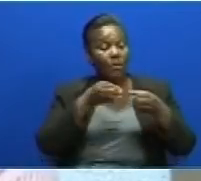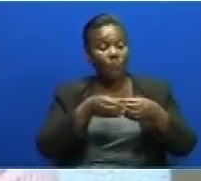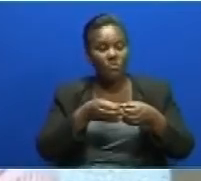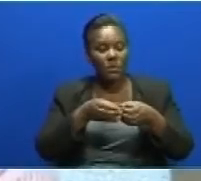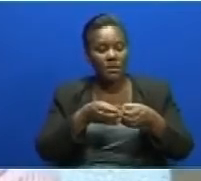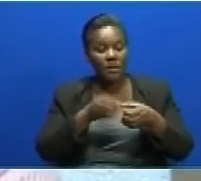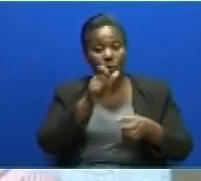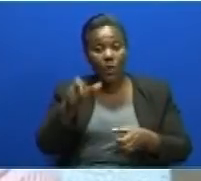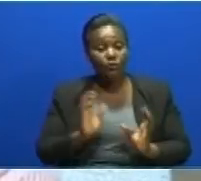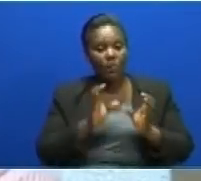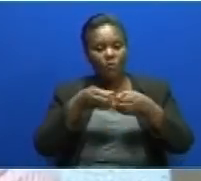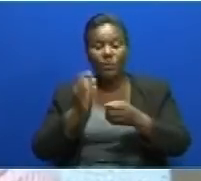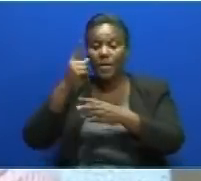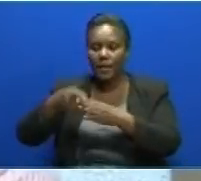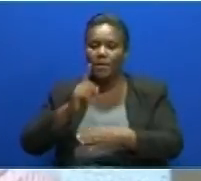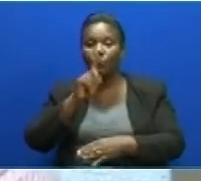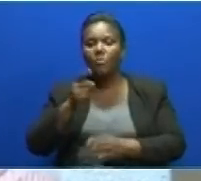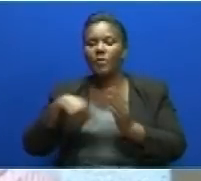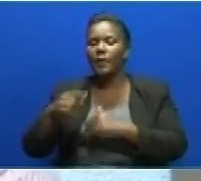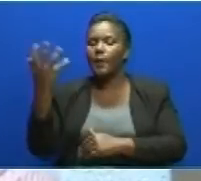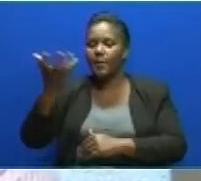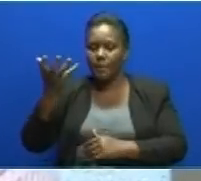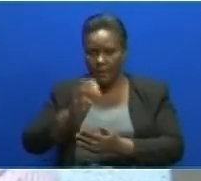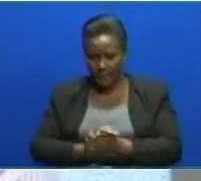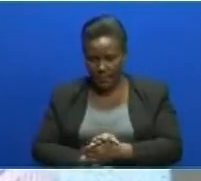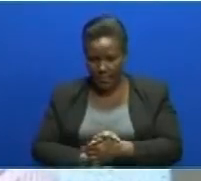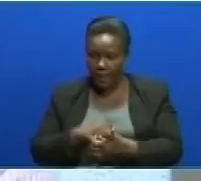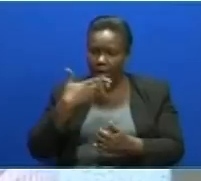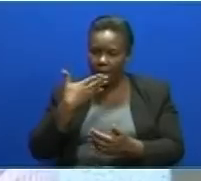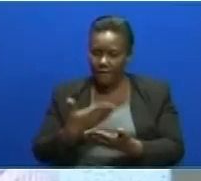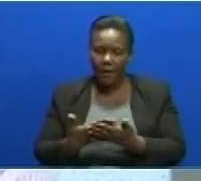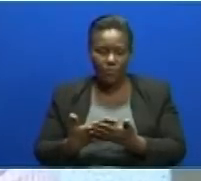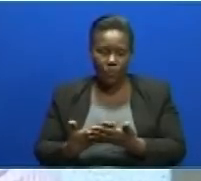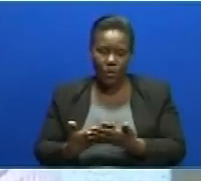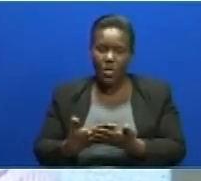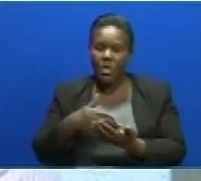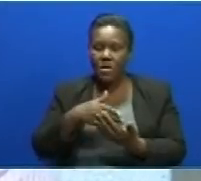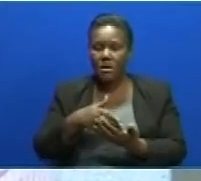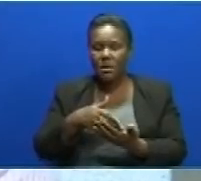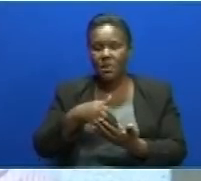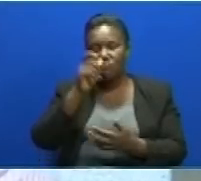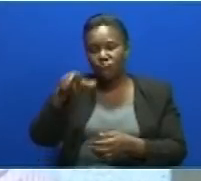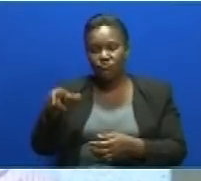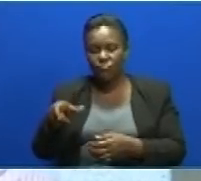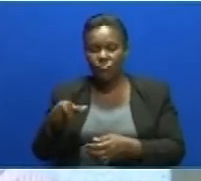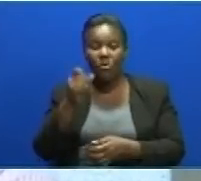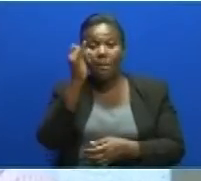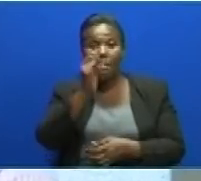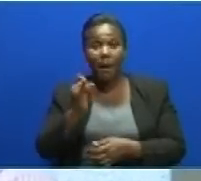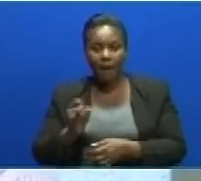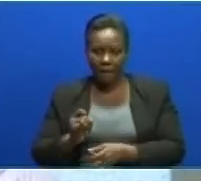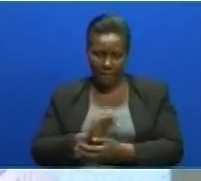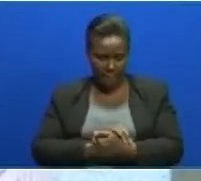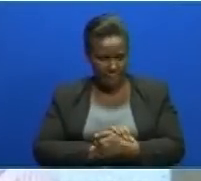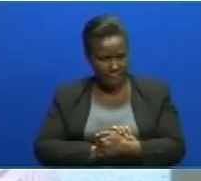inayotuzunguka. Kwamba mwisho wa siku, mfano ukiongelea mtu anafanya biashara ya ngono, mtu anaenda kuwa